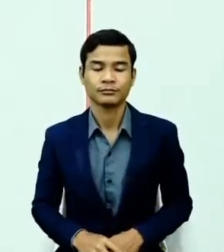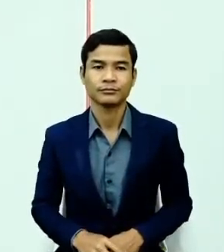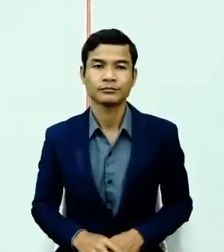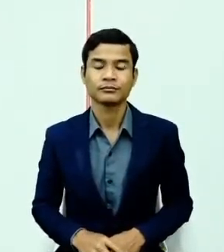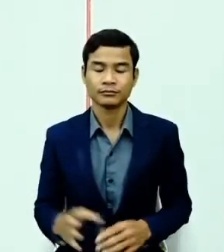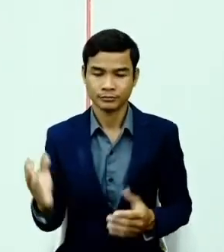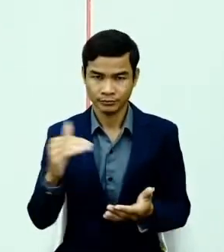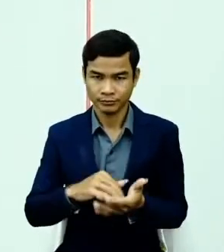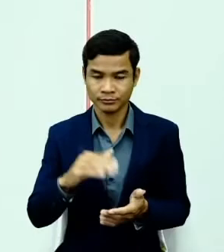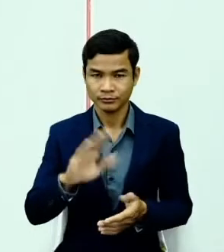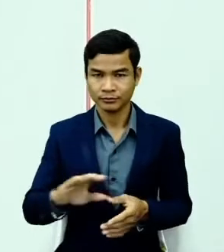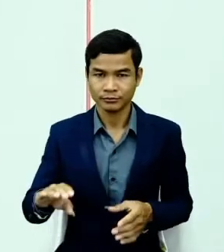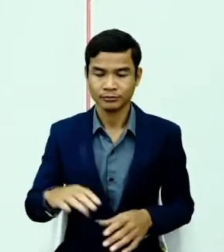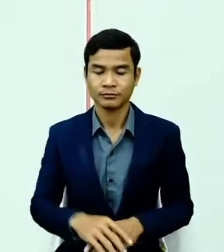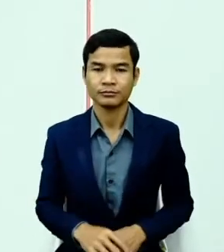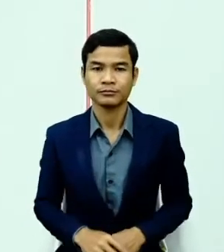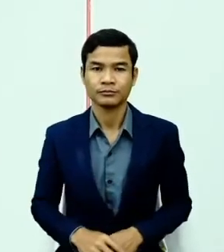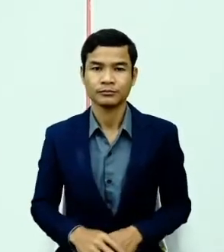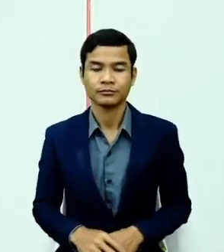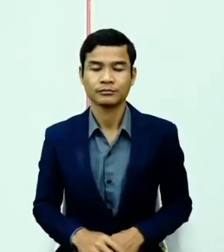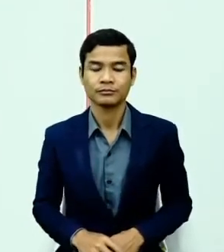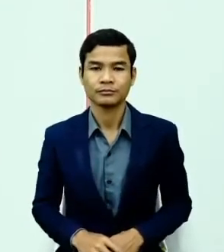ចាម្ដងទៀត